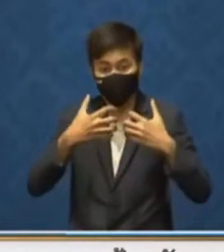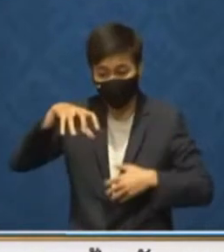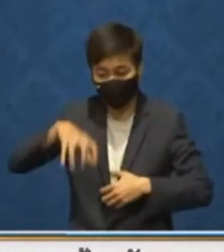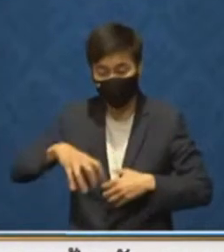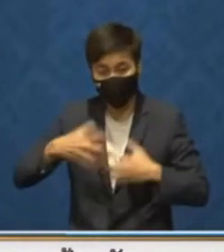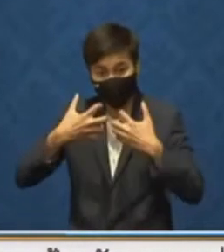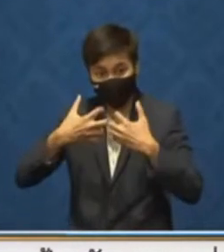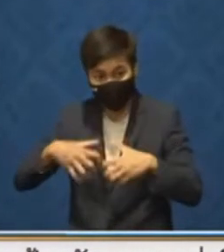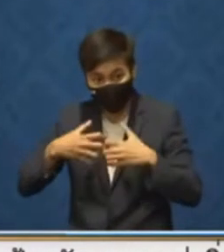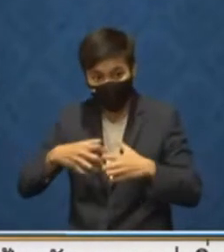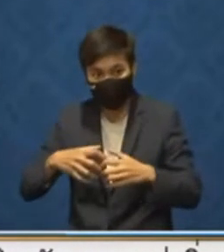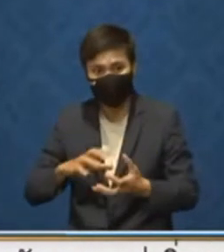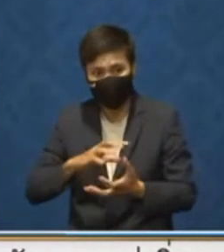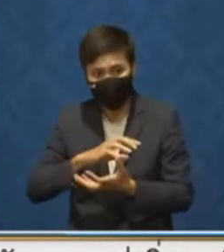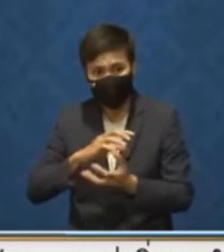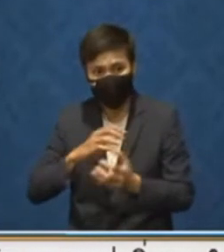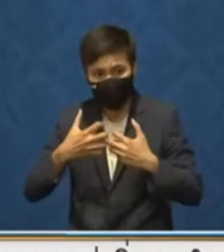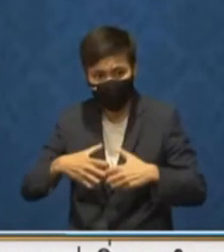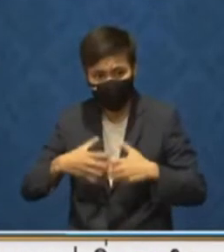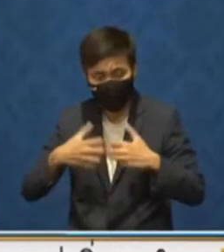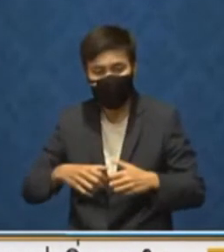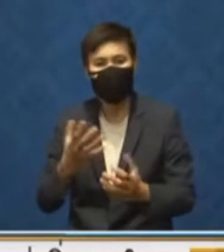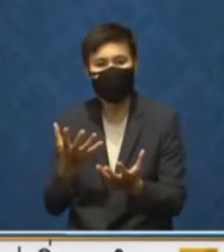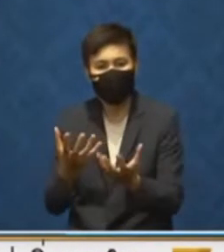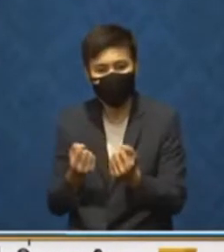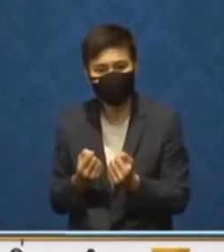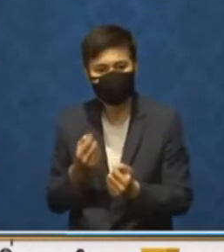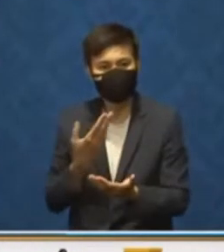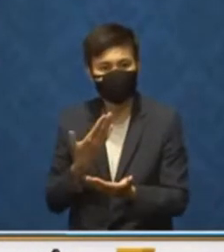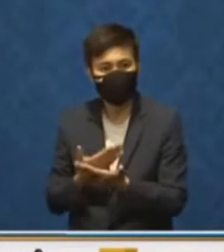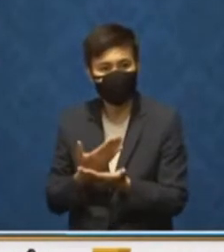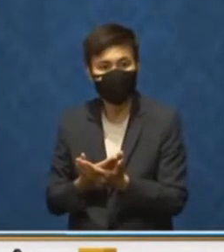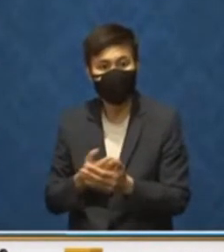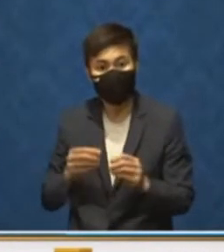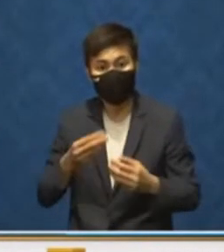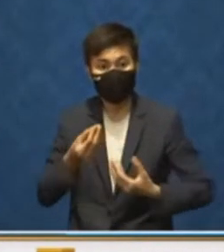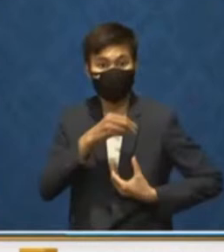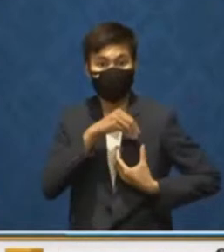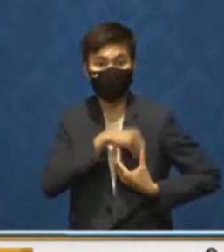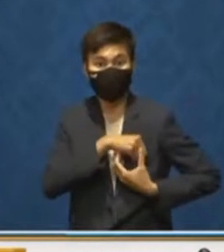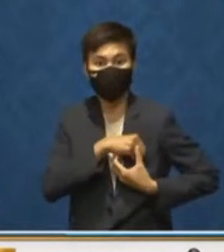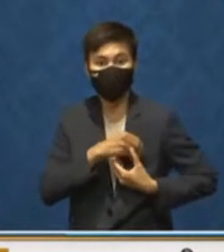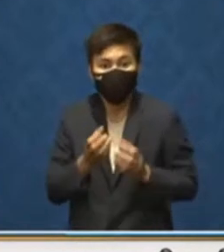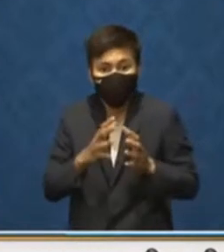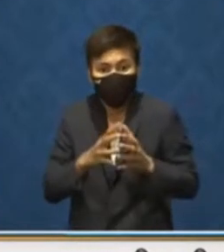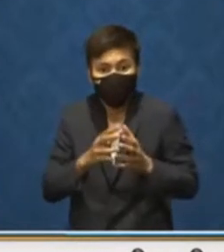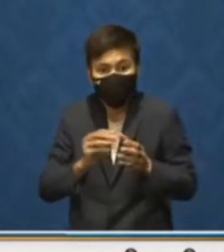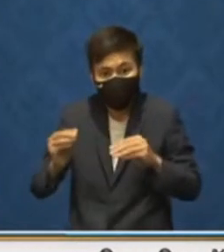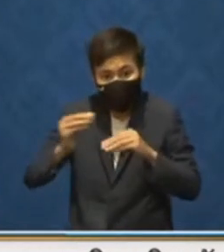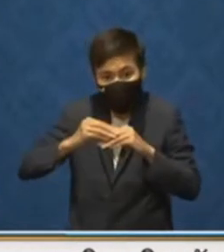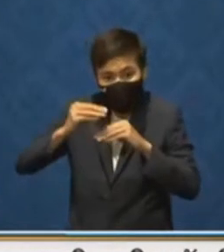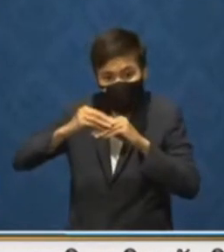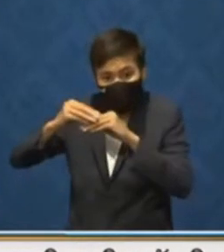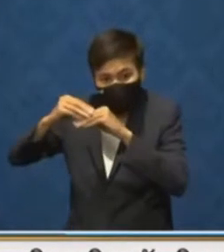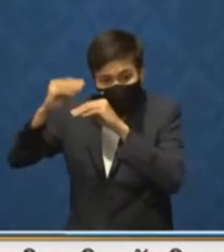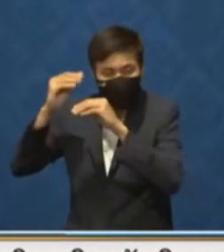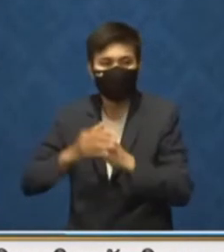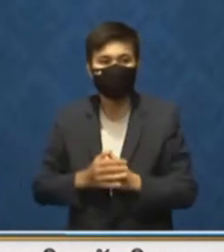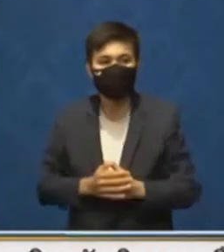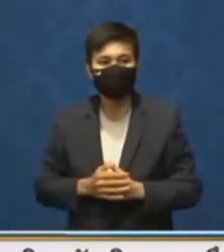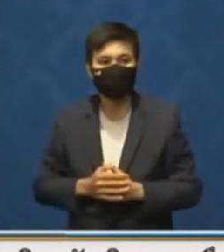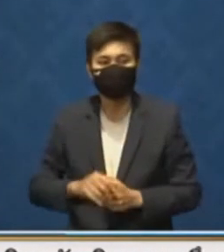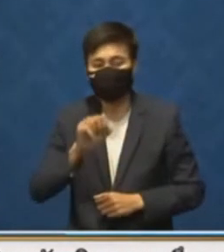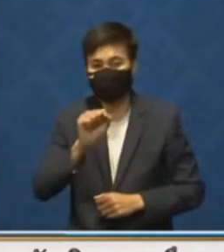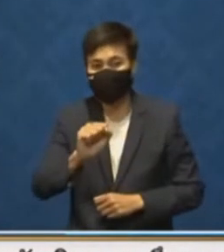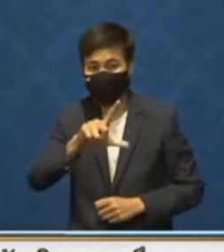เด้งที่ 1ค่ากันทิพย์กำไรพึ่งเลยหมดเลยโอ๊ตปีที่กำไรโชว์เป็นกว่ากันเป็นแสนล้าน